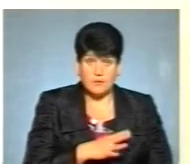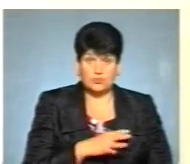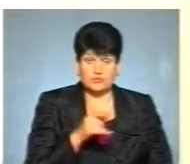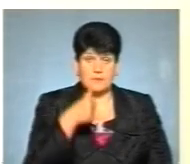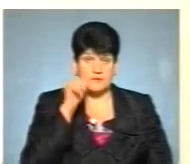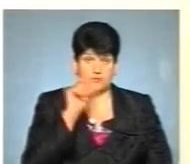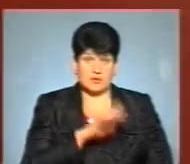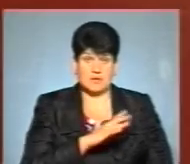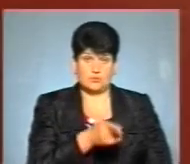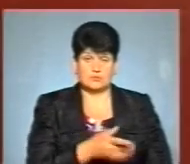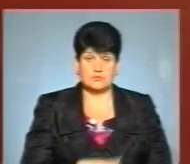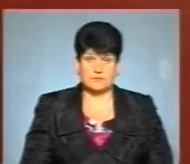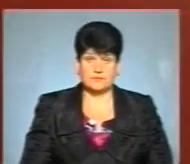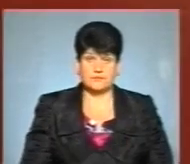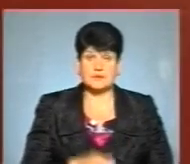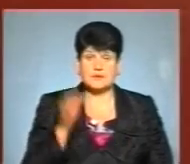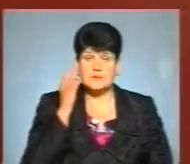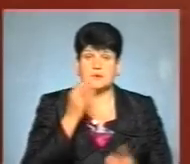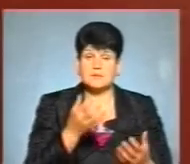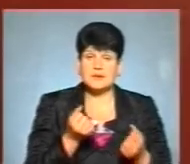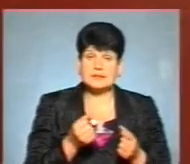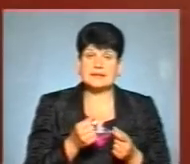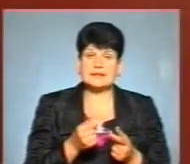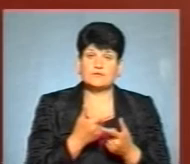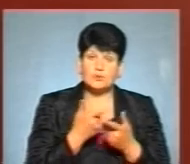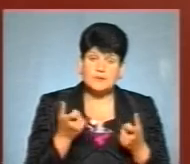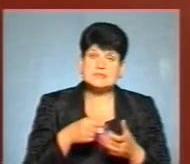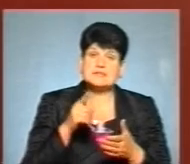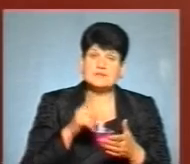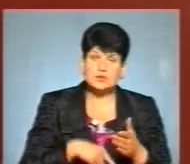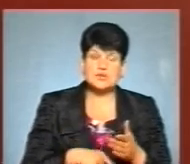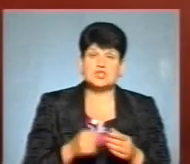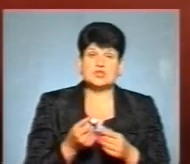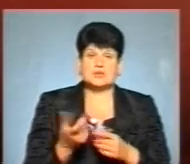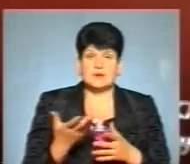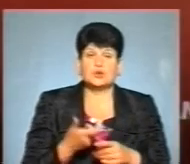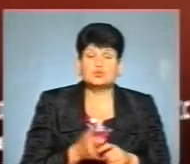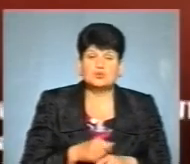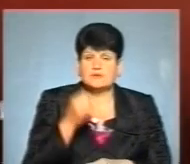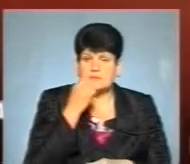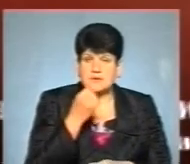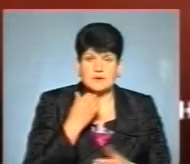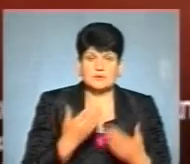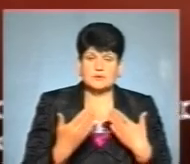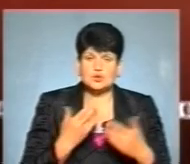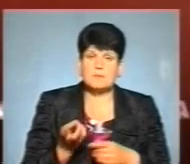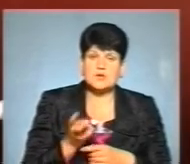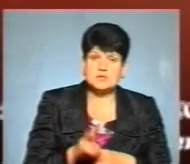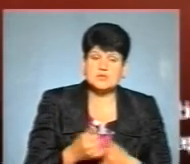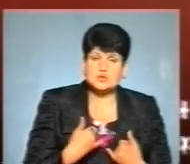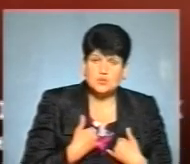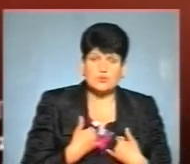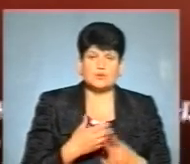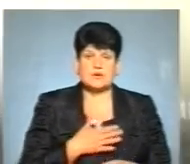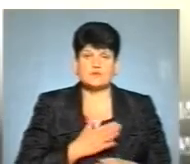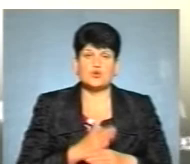там. Нагадаємо нашим глядачам брати інформацію з надійних джерел. Мусимо завершувати. Дуже вам дякую за я те, вам що дякую. Прийшли до нас я сьогодні. Нагадаю, у